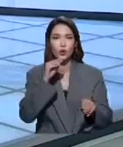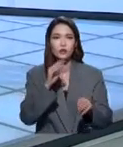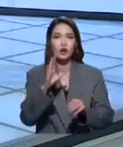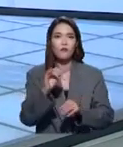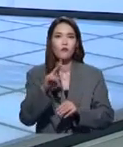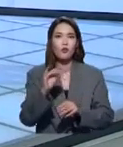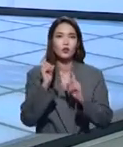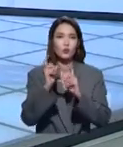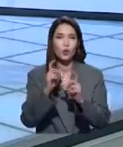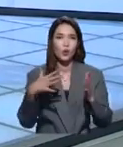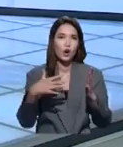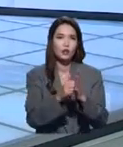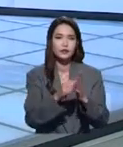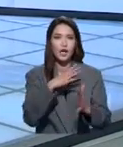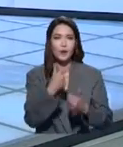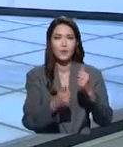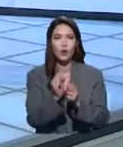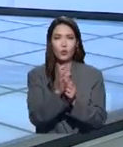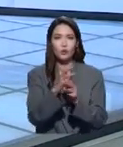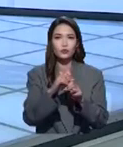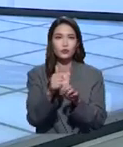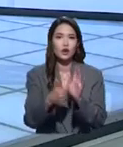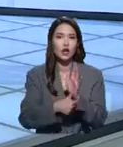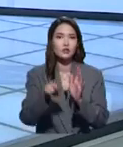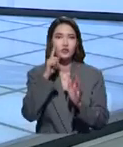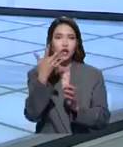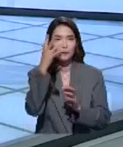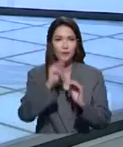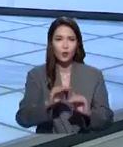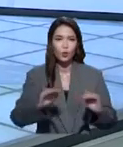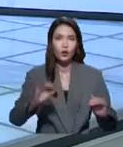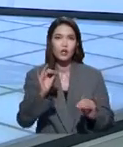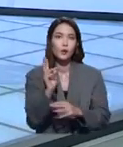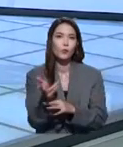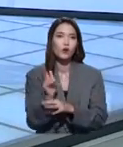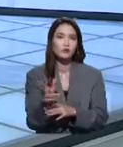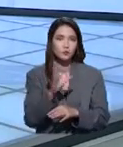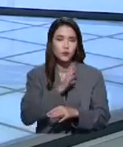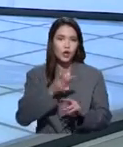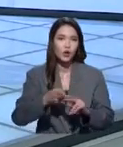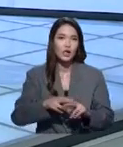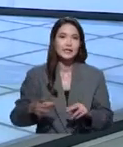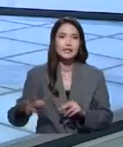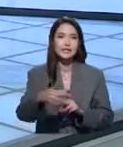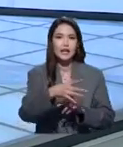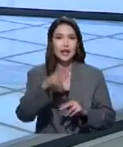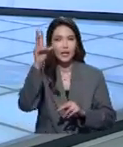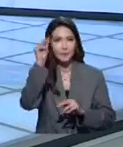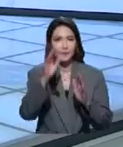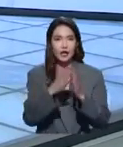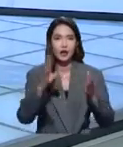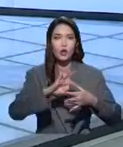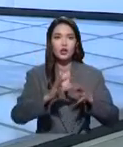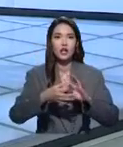көлігі соқтығысқан. Машинада 14-16 жастағы 5 оқушы мен мұғалім болды. Олар республикалық пән